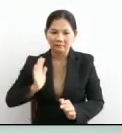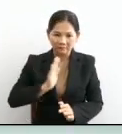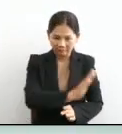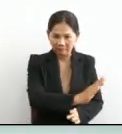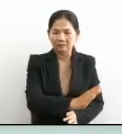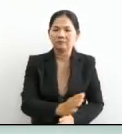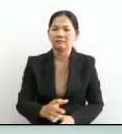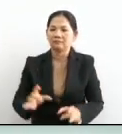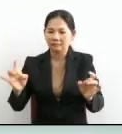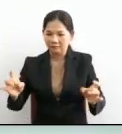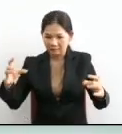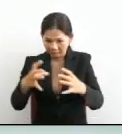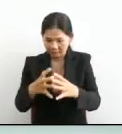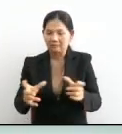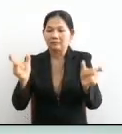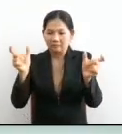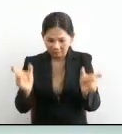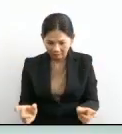robot bộ cột